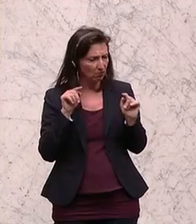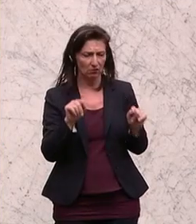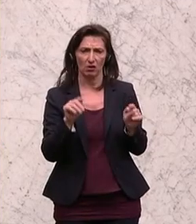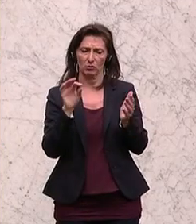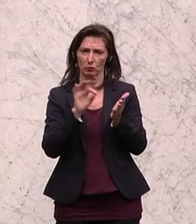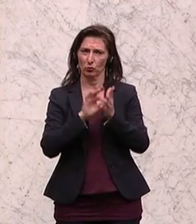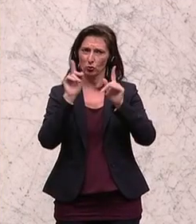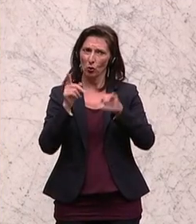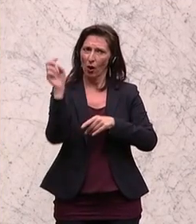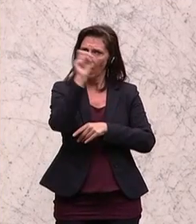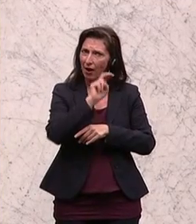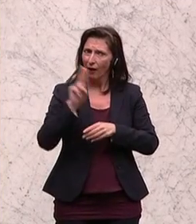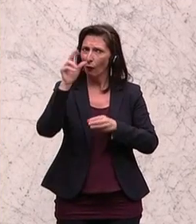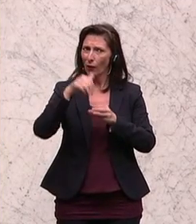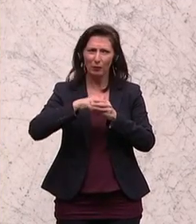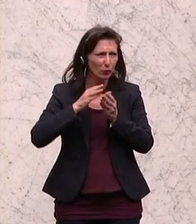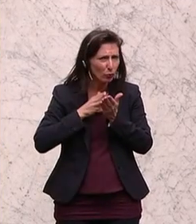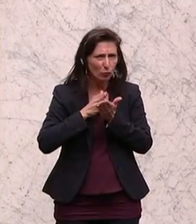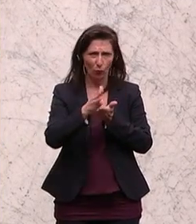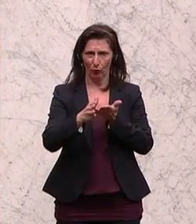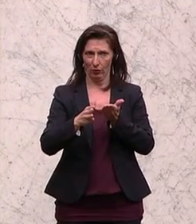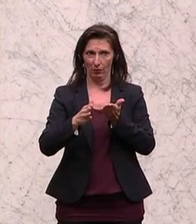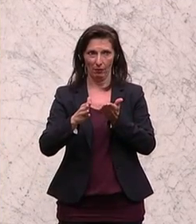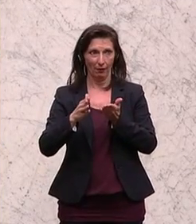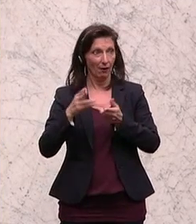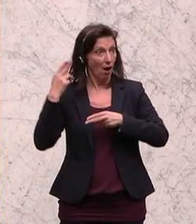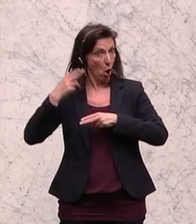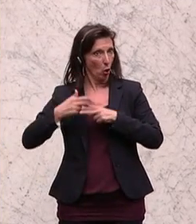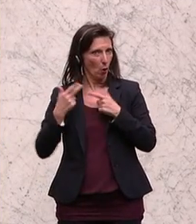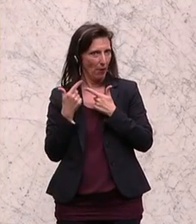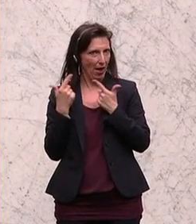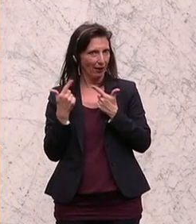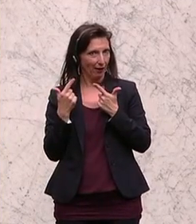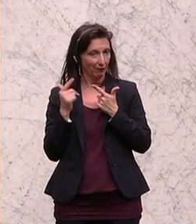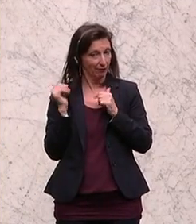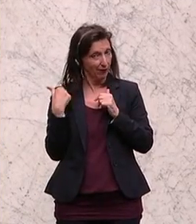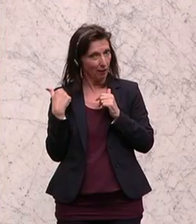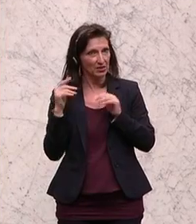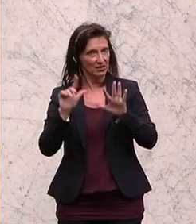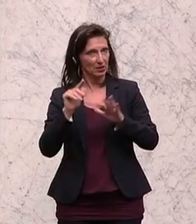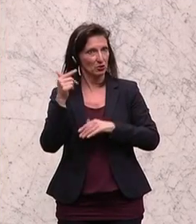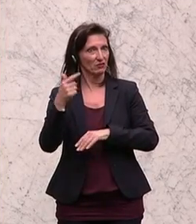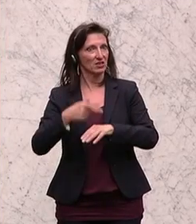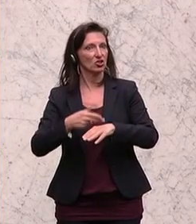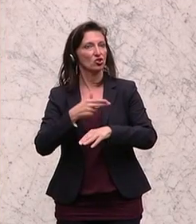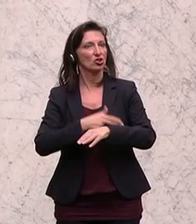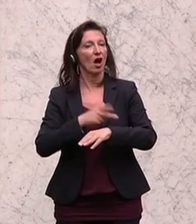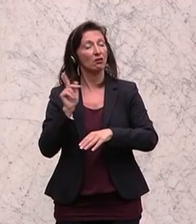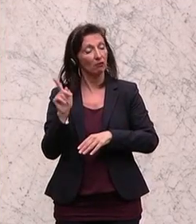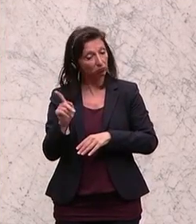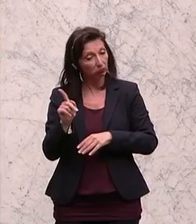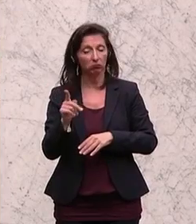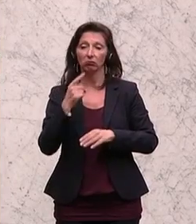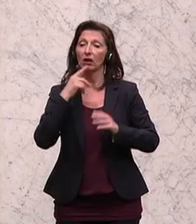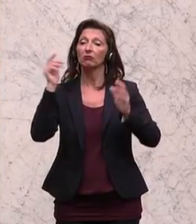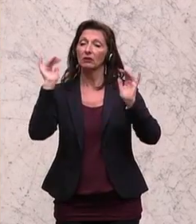die Erklärung von Rom gibt ja hier Hoffnung, denn da bekennen sich alle 27 Staaten zu einer sozialeren EU. Und